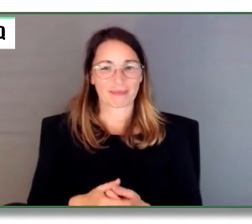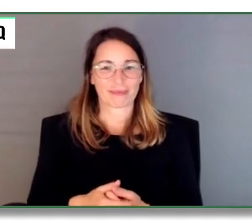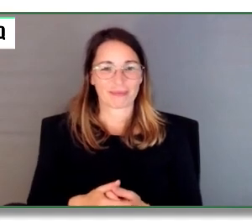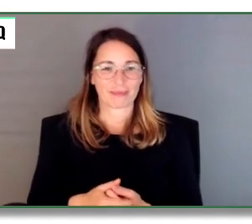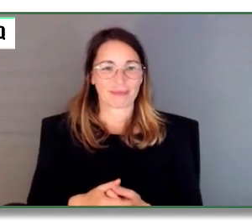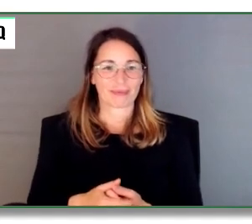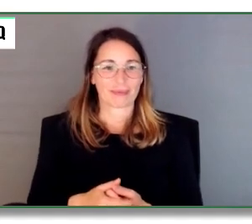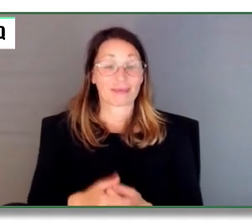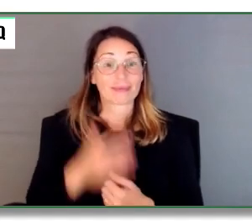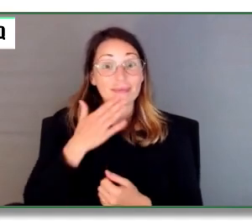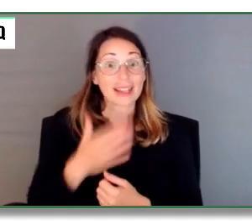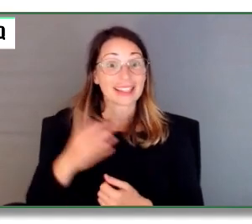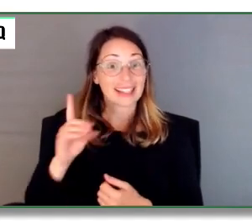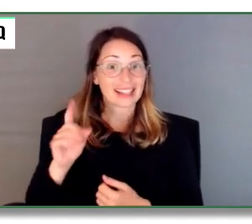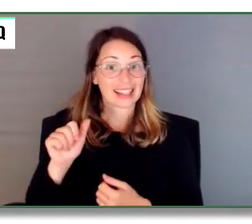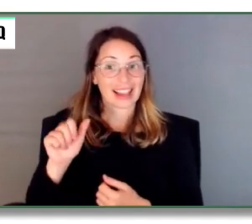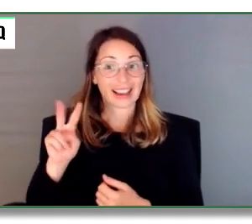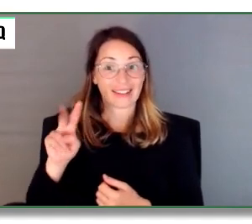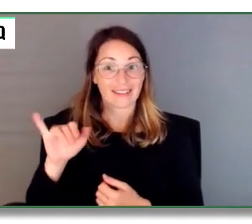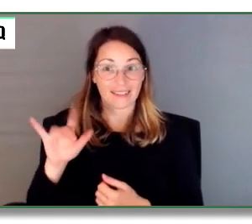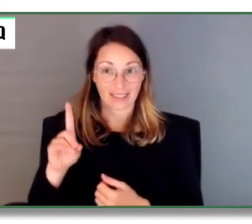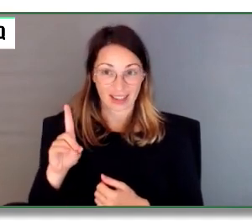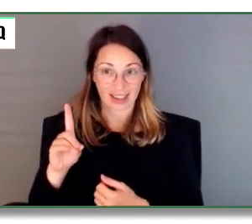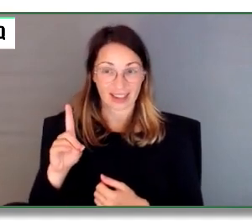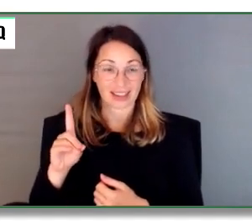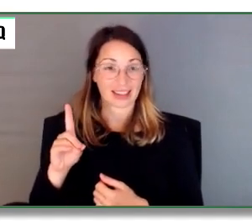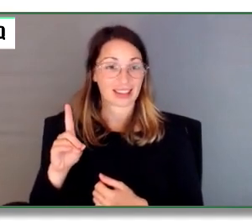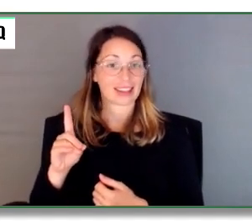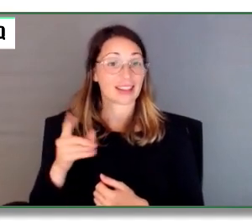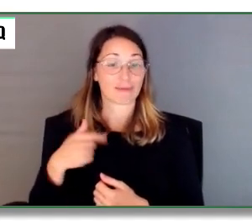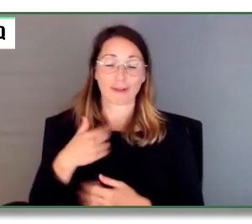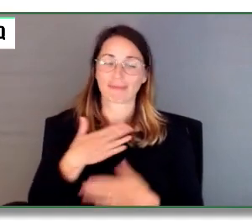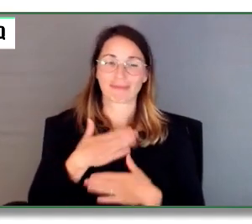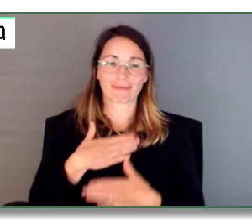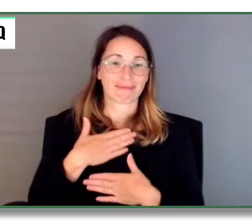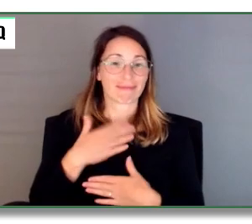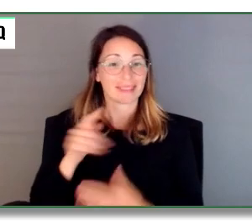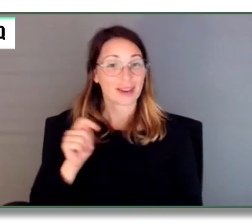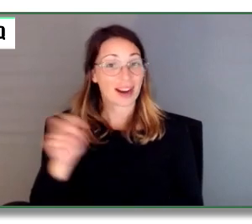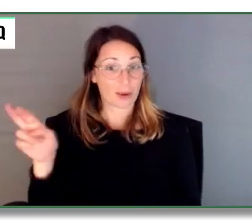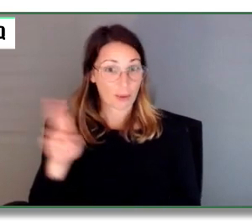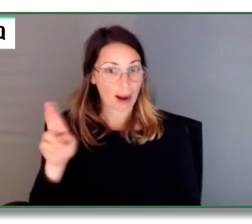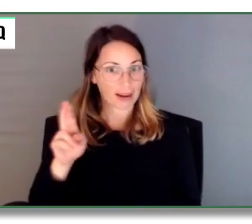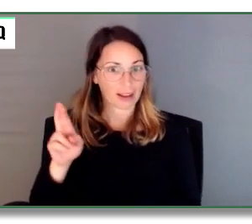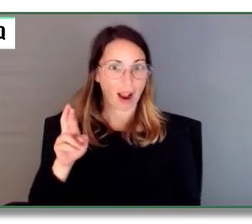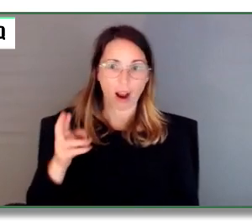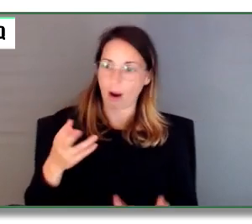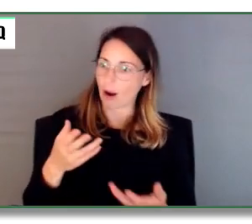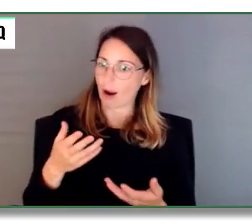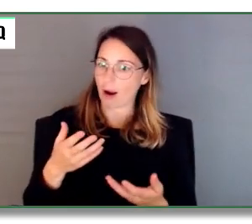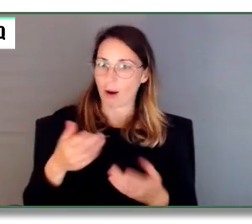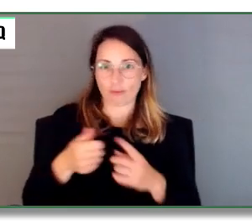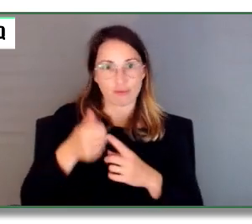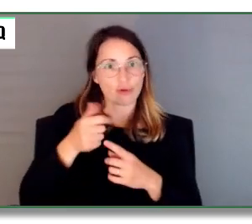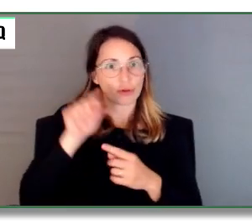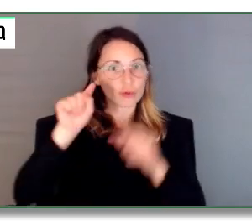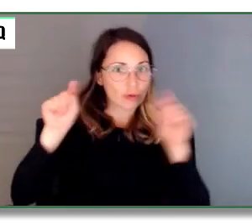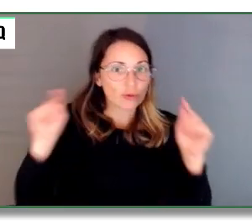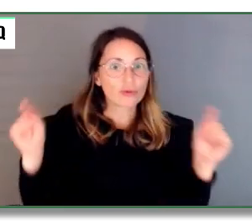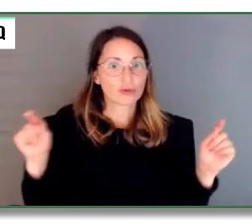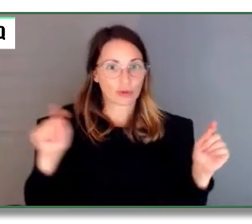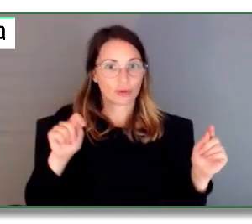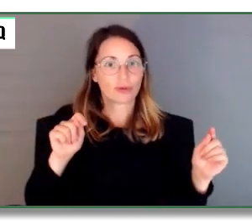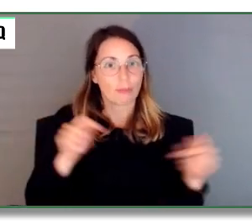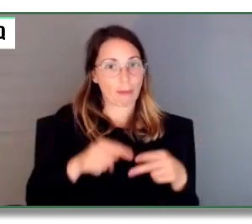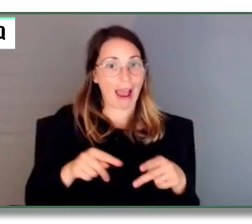Merci David. Je suis ravie que le Trail Rider est adopté de plus en plus dans les parcs nationaux. On n'a pas le temps